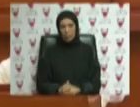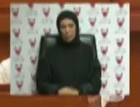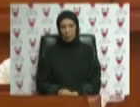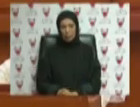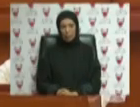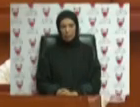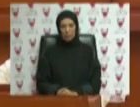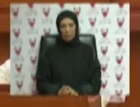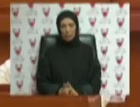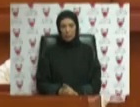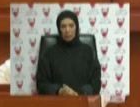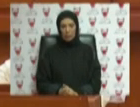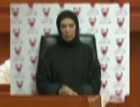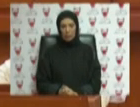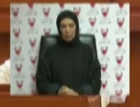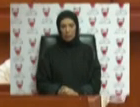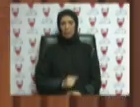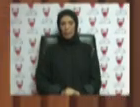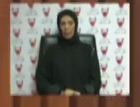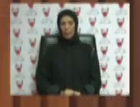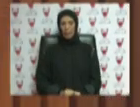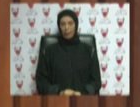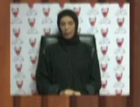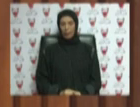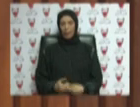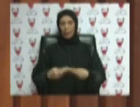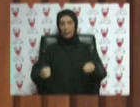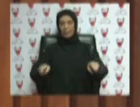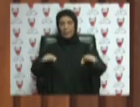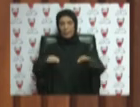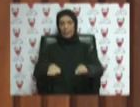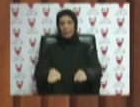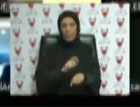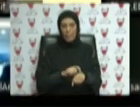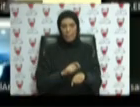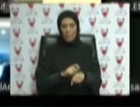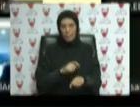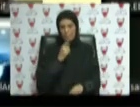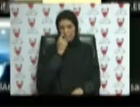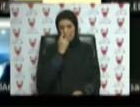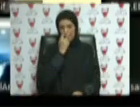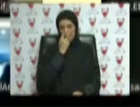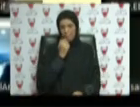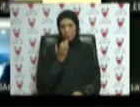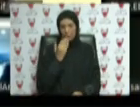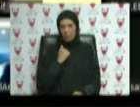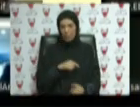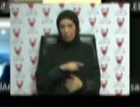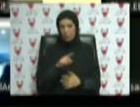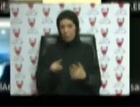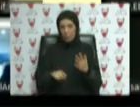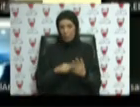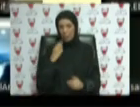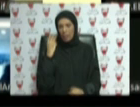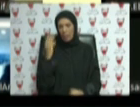بسم الله الرحمن الرحيم. طبعا تشرفنا كمؤسسة دستورية اليوم أن تعقد الجلسة استثناء